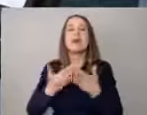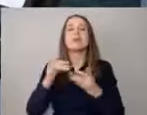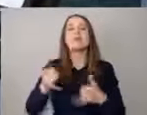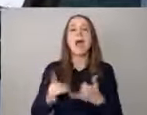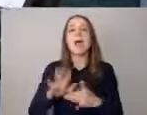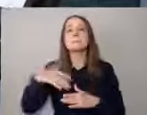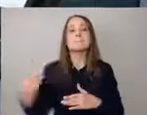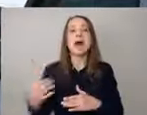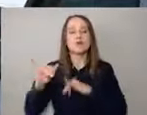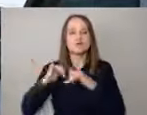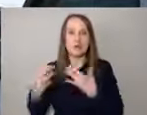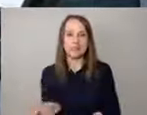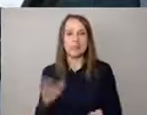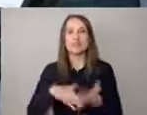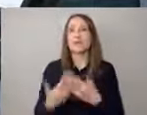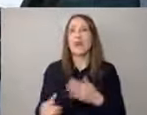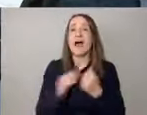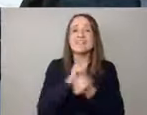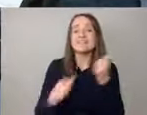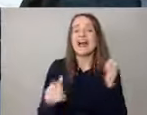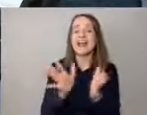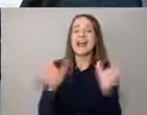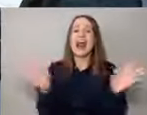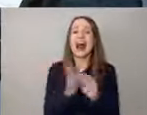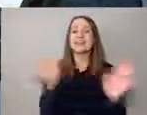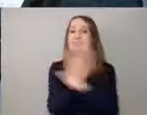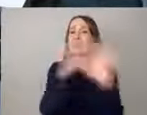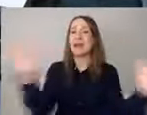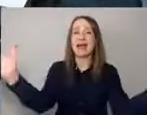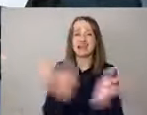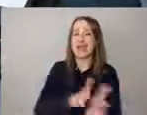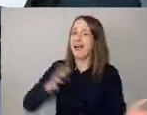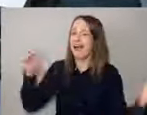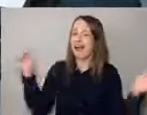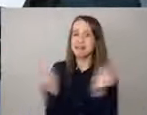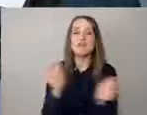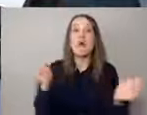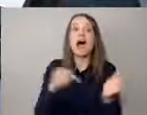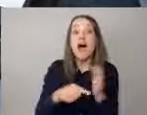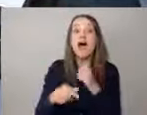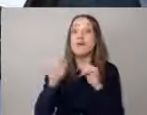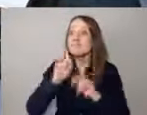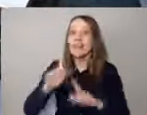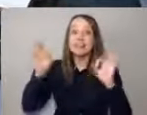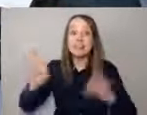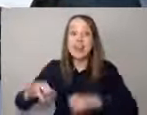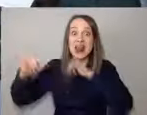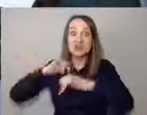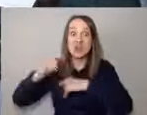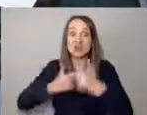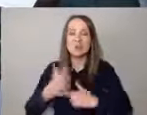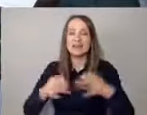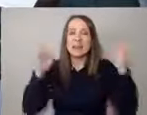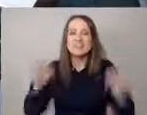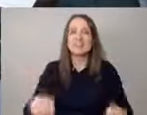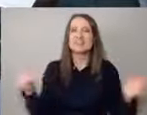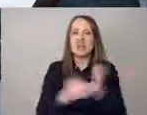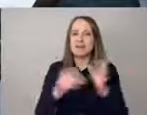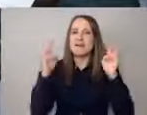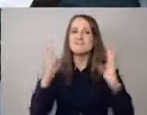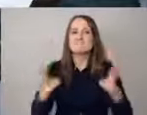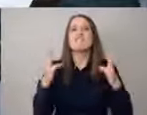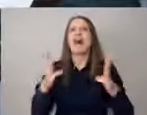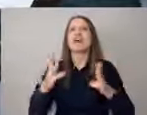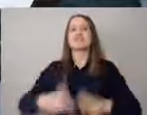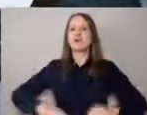na przykład walka z katastrofą klimatyczną. A niestety ten rząd to robi. Potrzebna nam jest konstruktywna polityka europejska